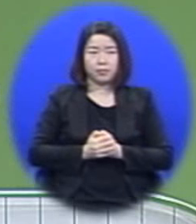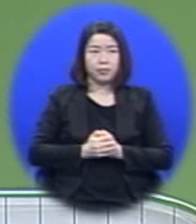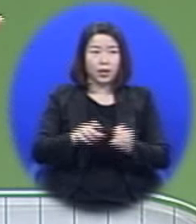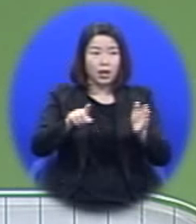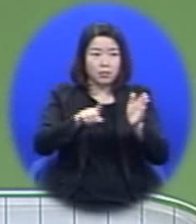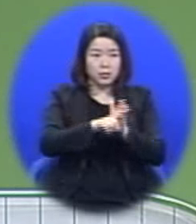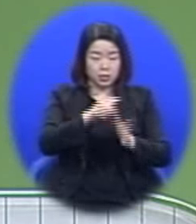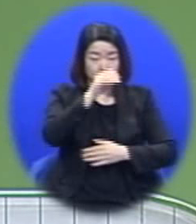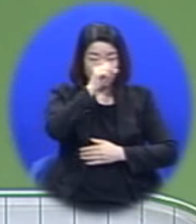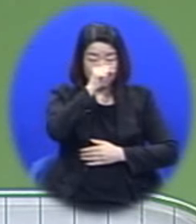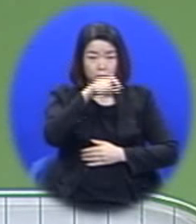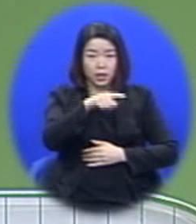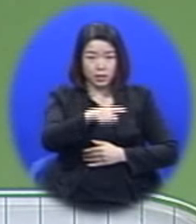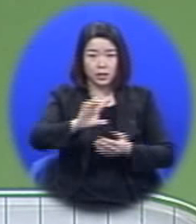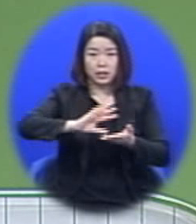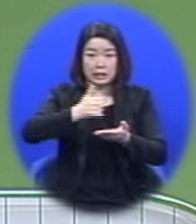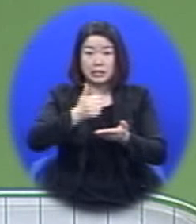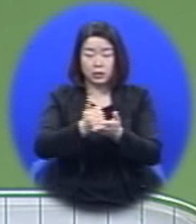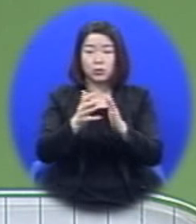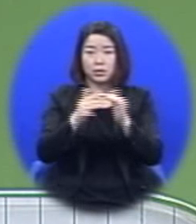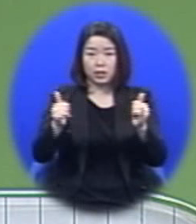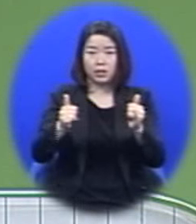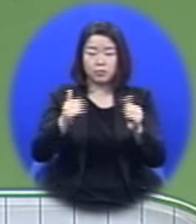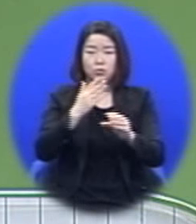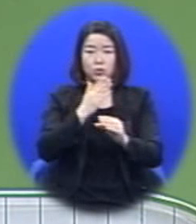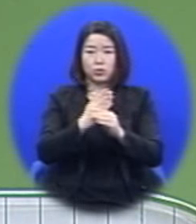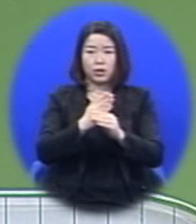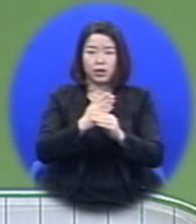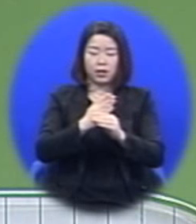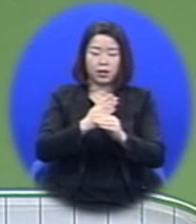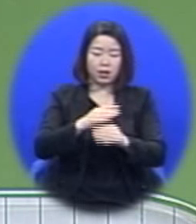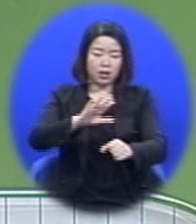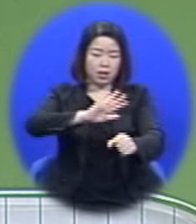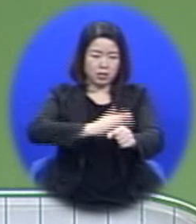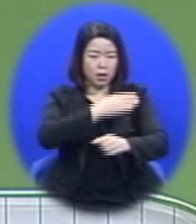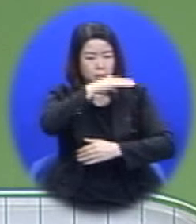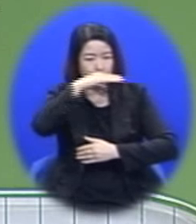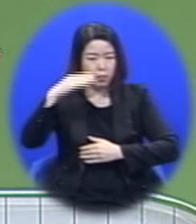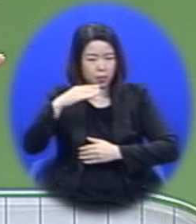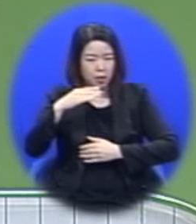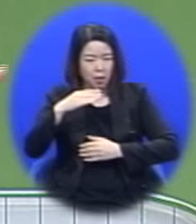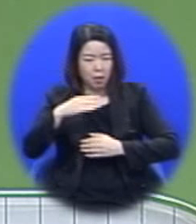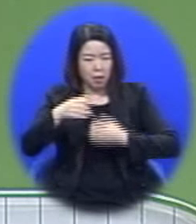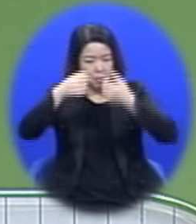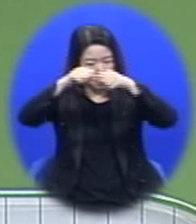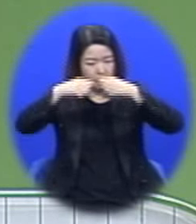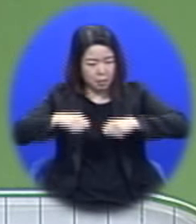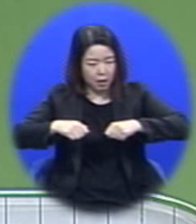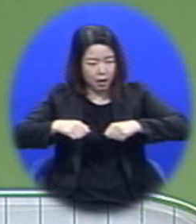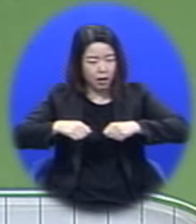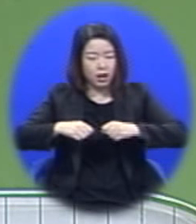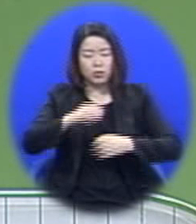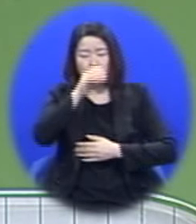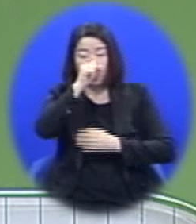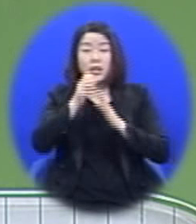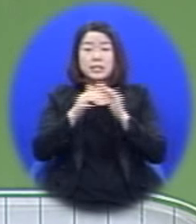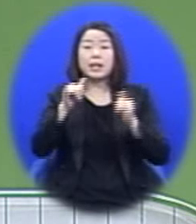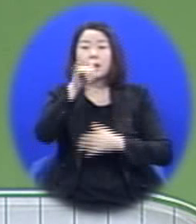믿음이 좋다는 그리스도인들 중에 옳고 그른 거 시시비비 따지기를 좋아하는 분들이 있으세요.